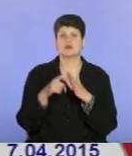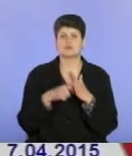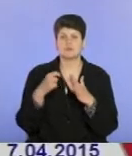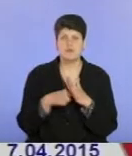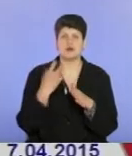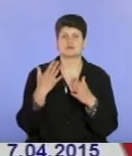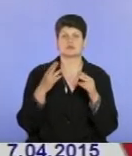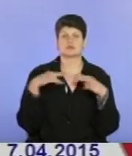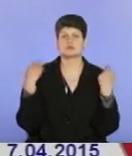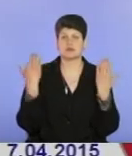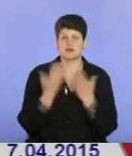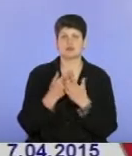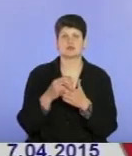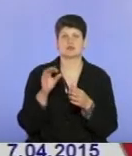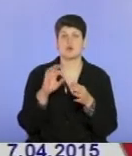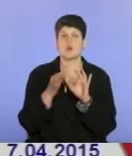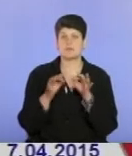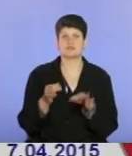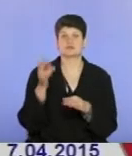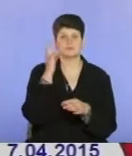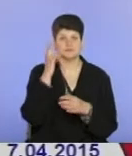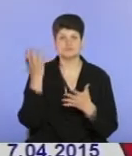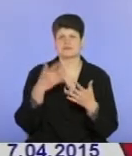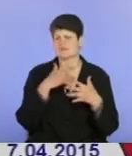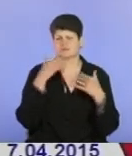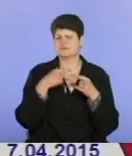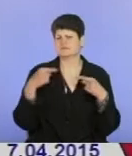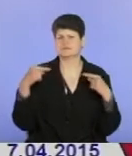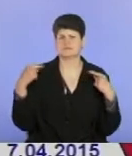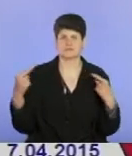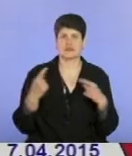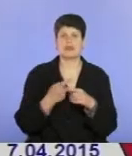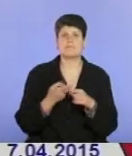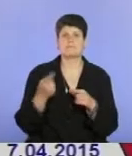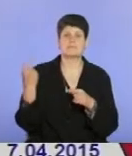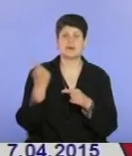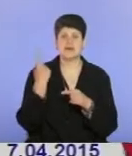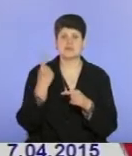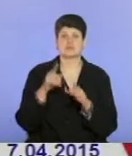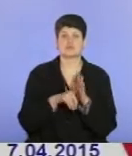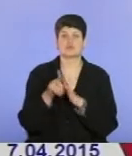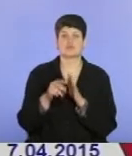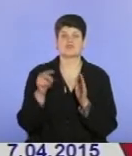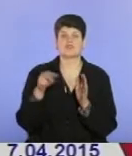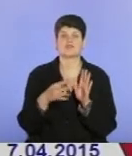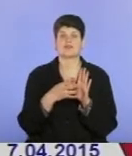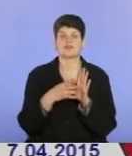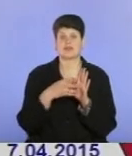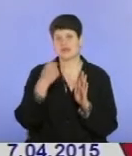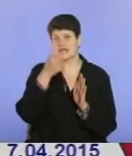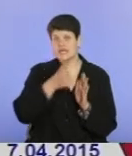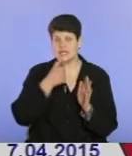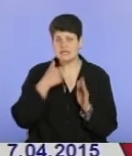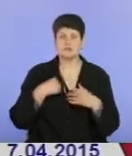замок і власний проект церкви та чимало інших ми перша робота - це був Червень 2009-го це прекрасно пам'ятаю